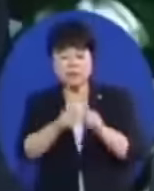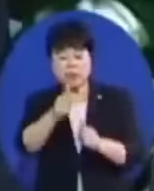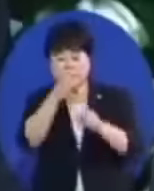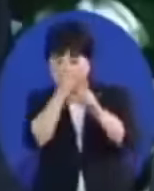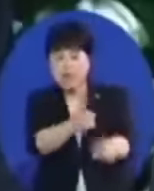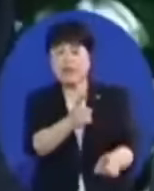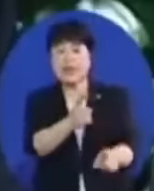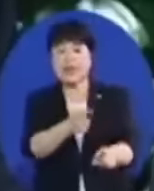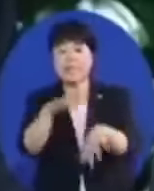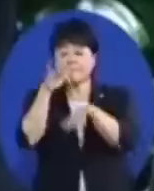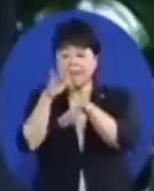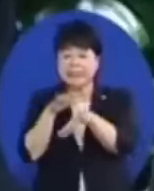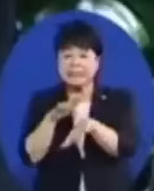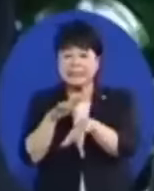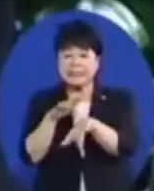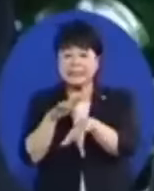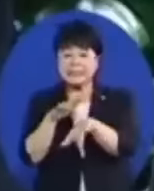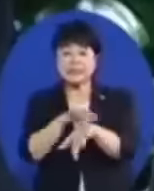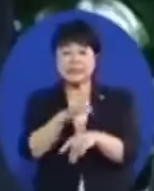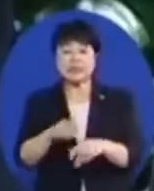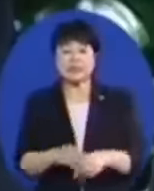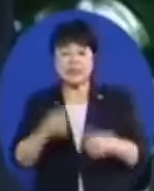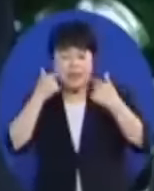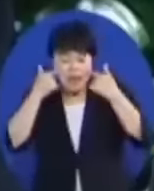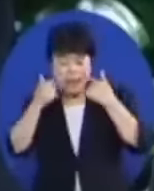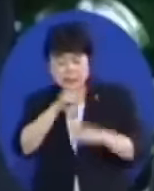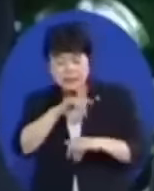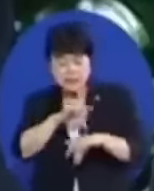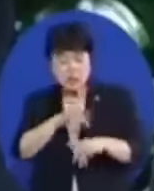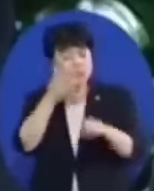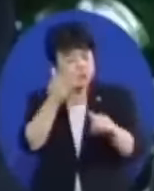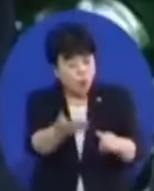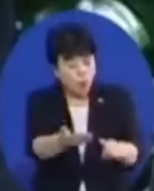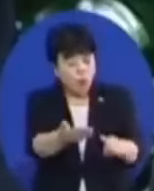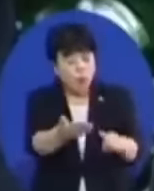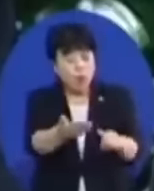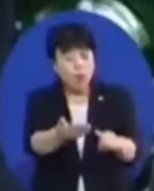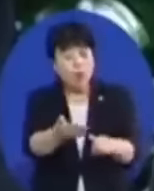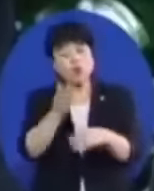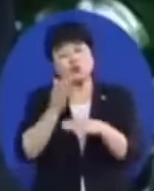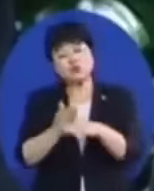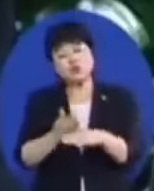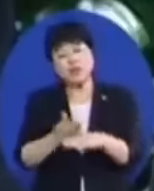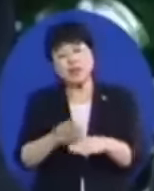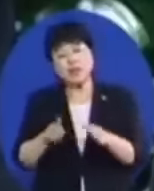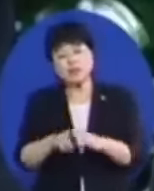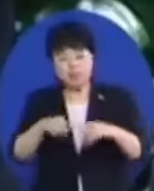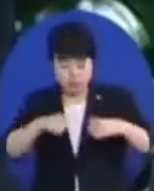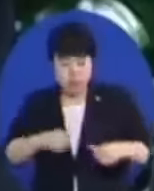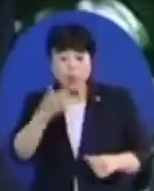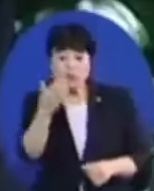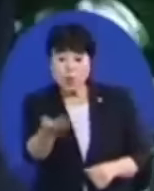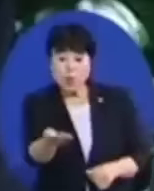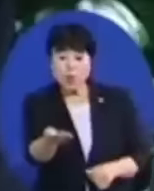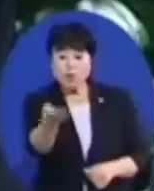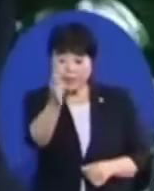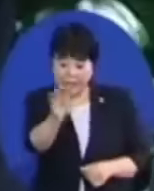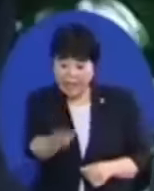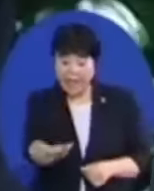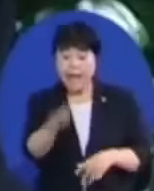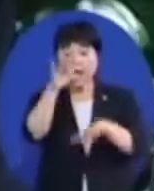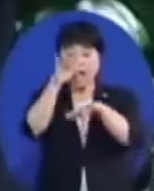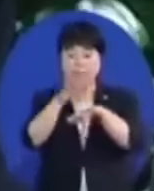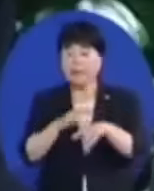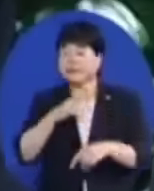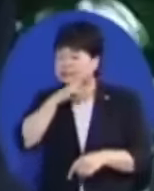됩니다. 마귀는 우리에게 반드시 시험을 주어서 중간에 믿음을 포기시키려고 하는 것입니다.